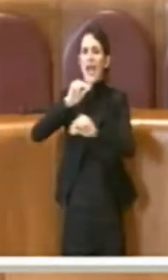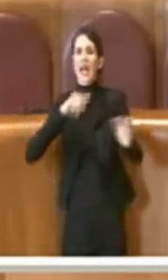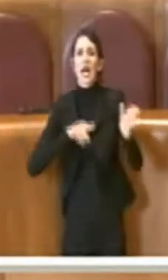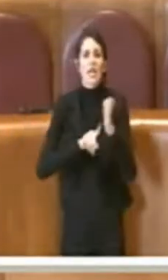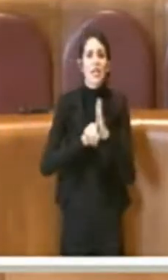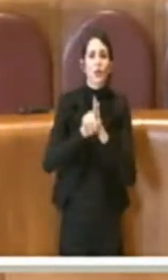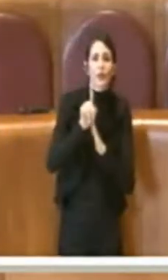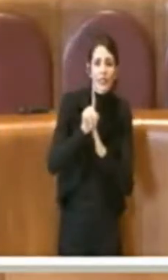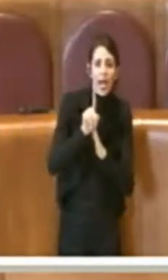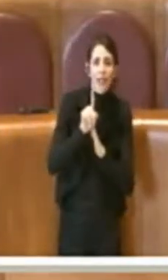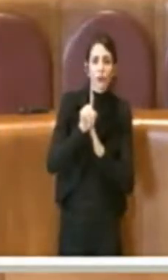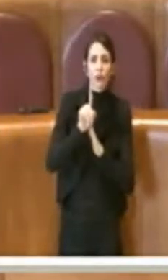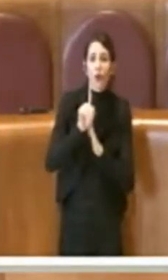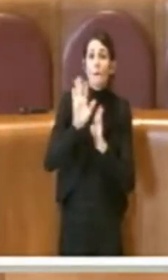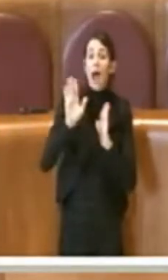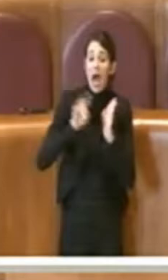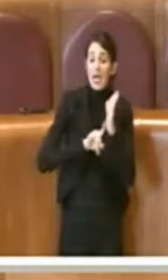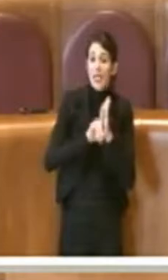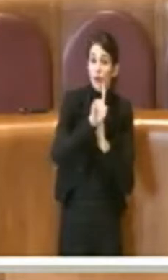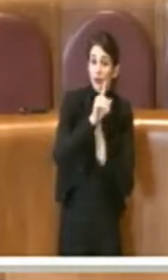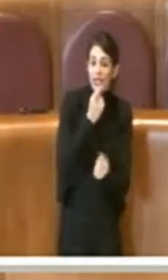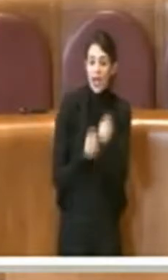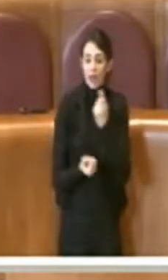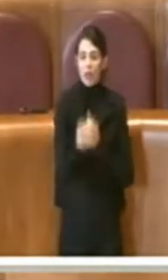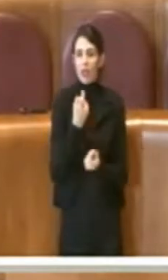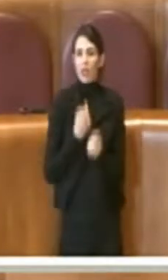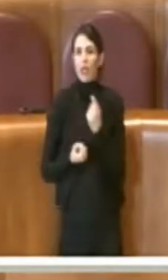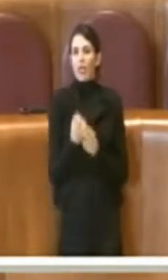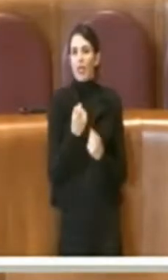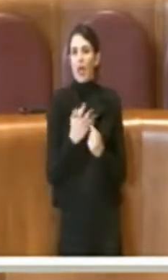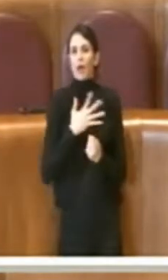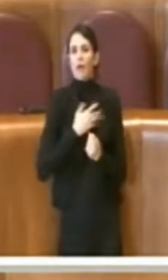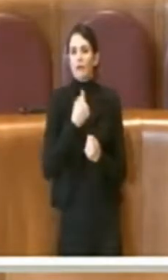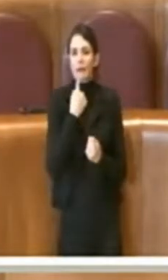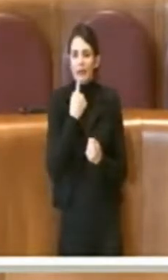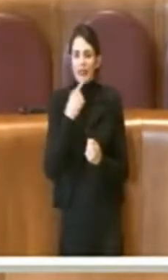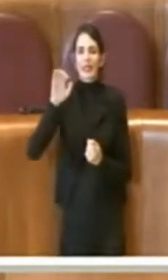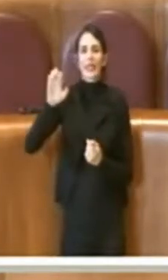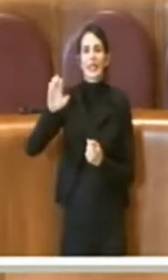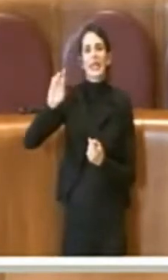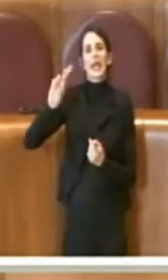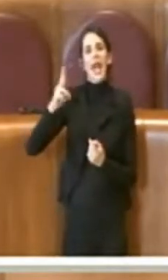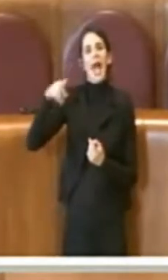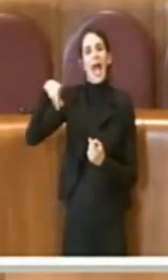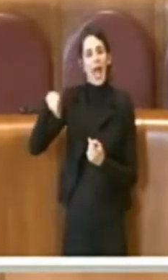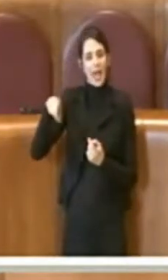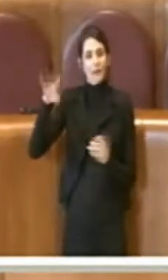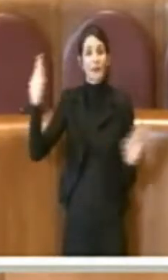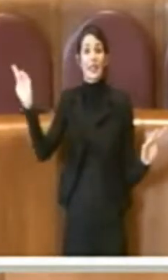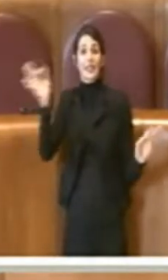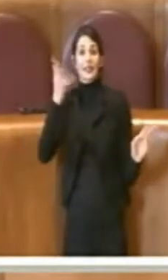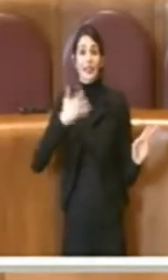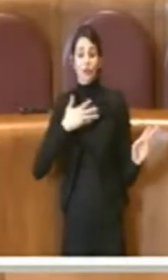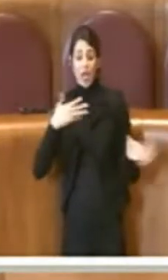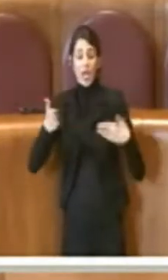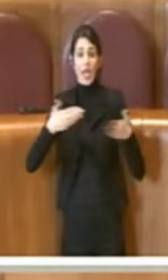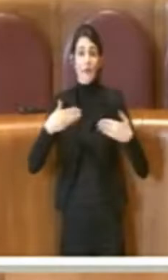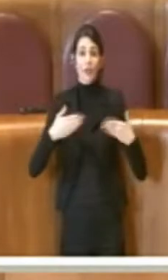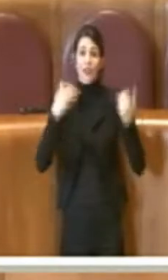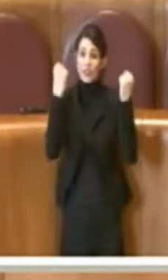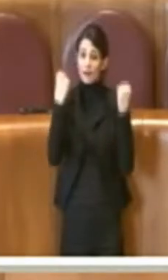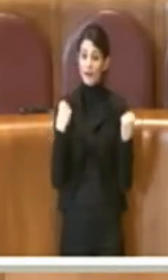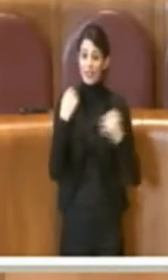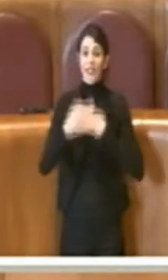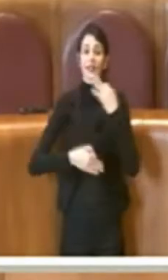comprensibilmente parlano della causa, cioè della mancanza di ERP. Se effettivamente c'è questa emergenza abitativa è perché appunto non è stato costruito